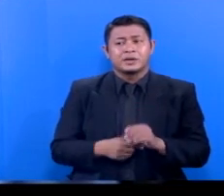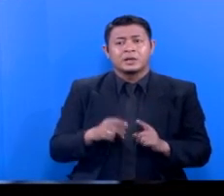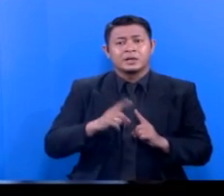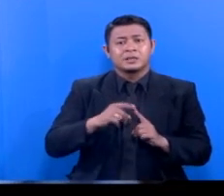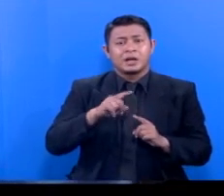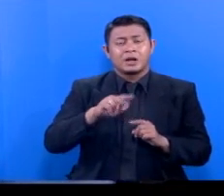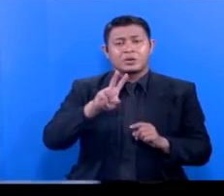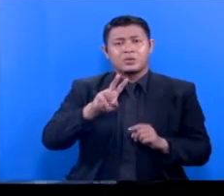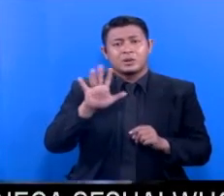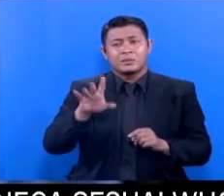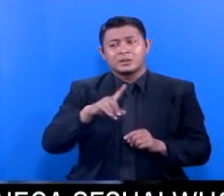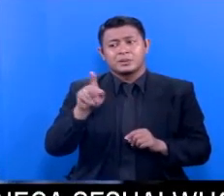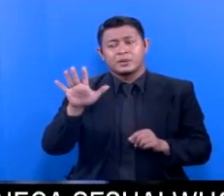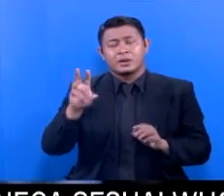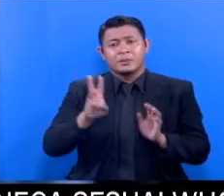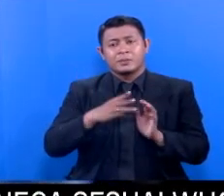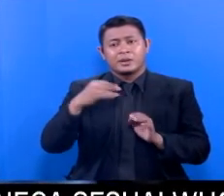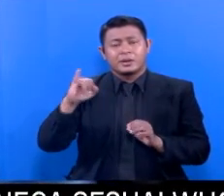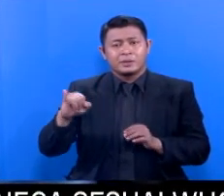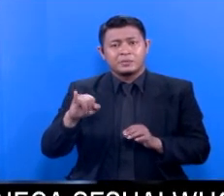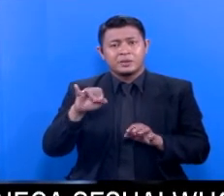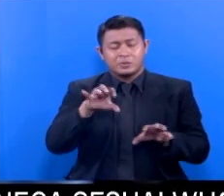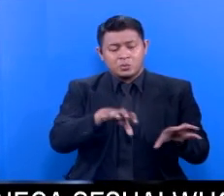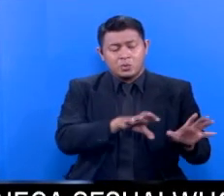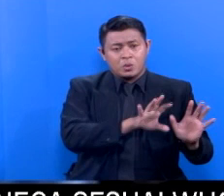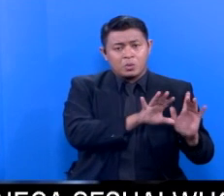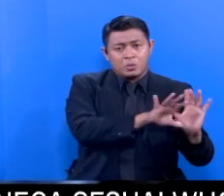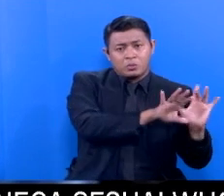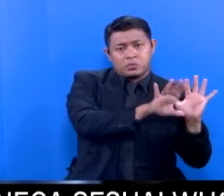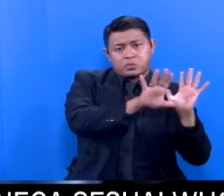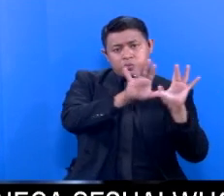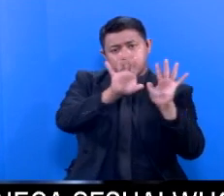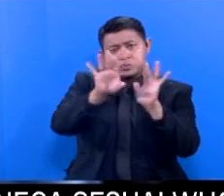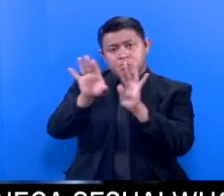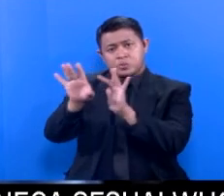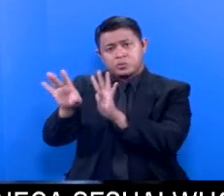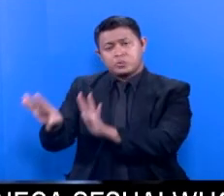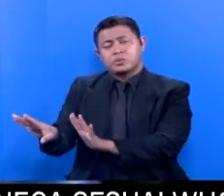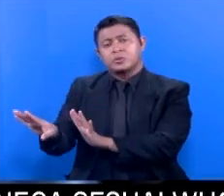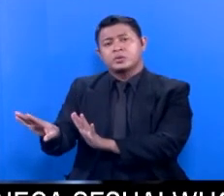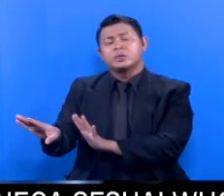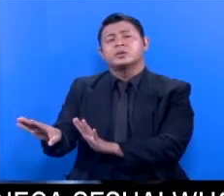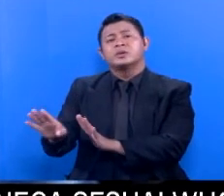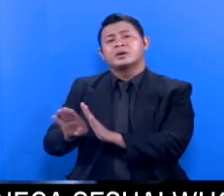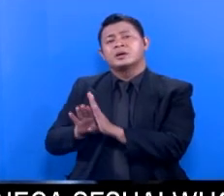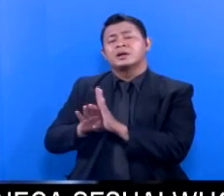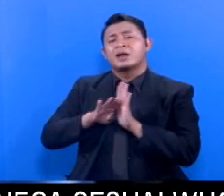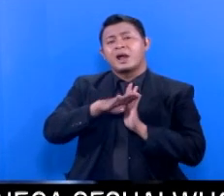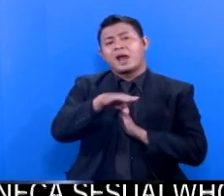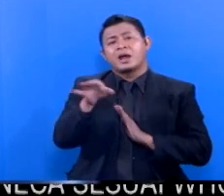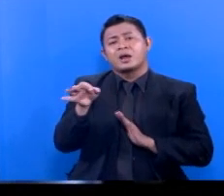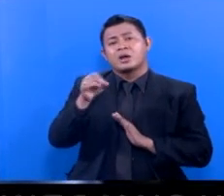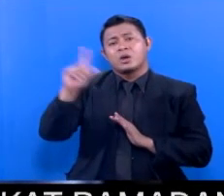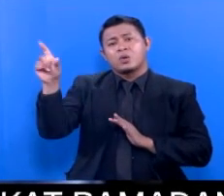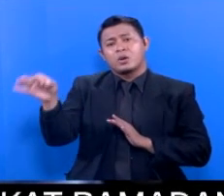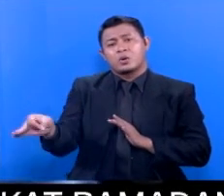25 sampai 5 Mei itu pergerakan penduduknya Jabodetabek itu meningkat gitu ya, keluar kota gitu ya, yang